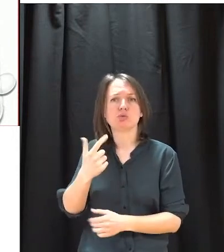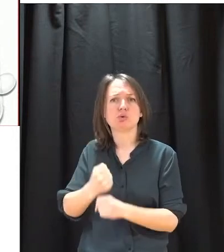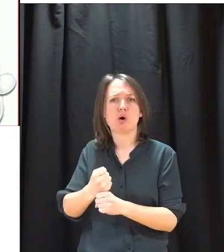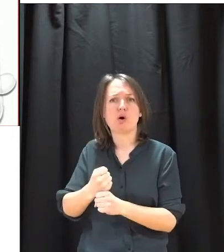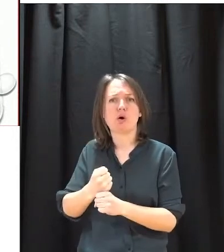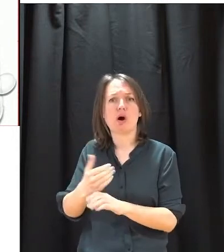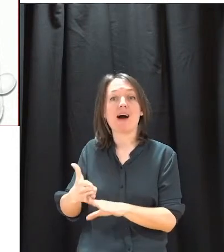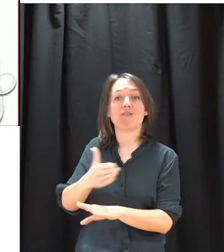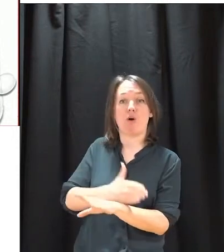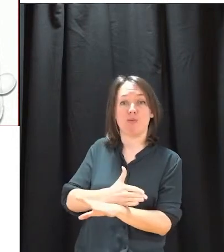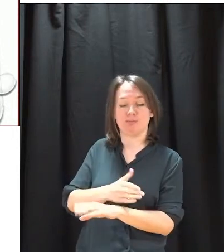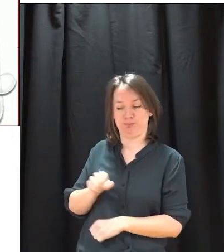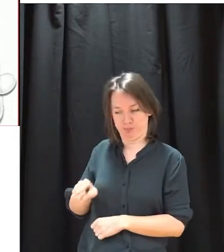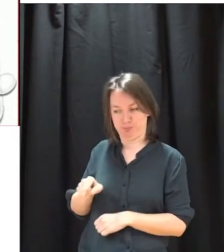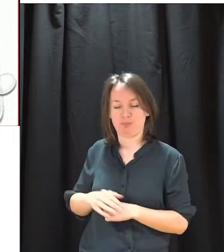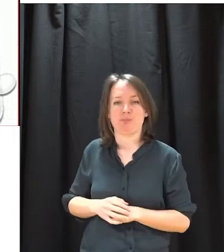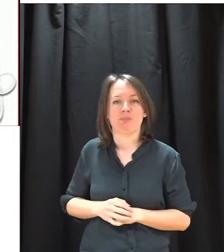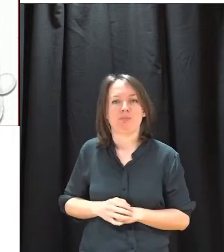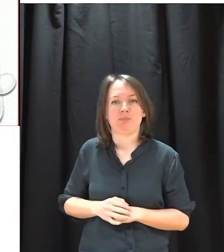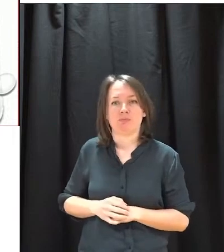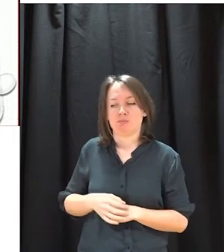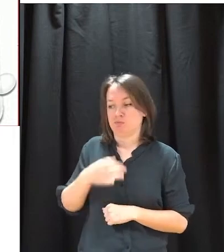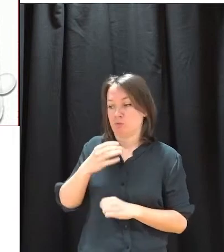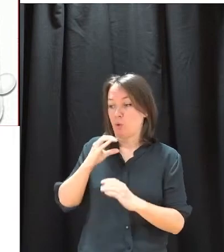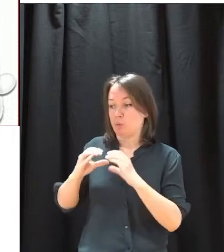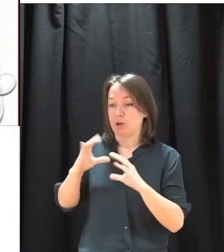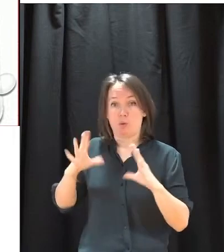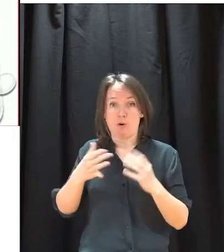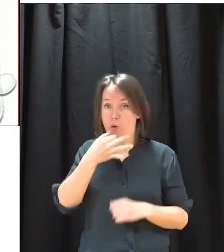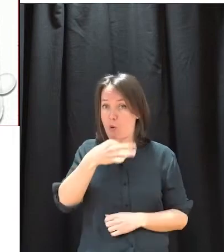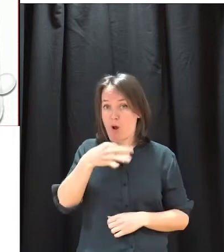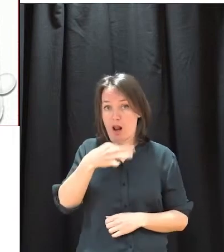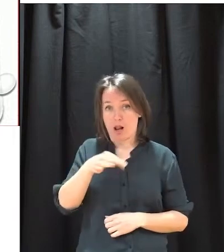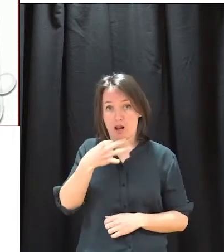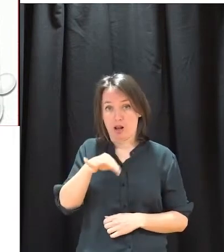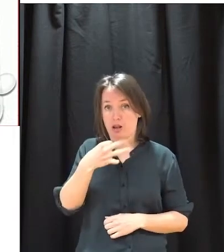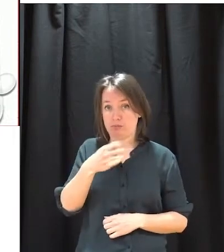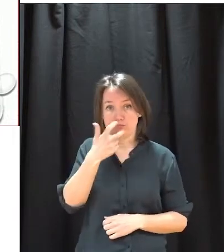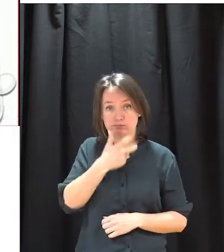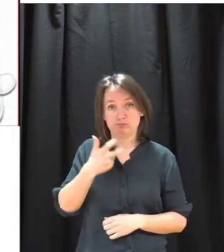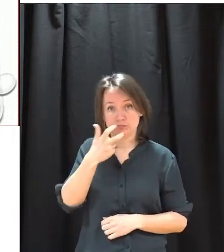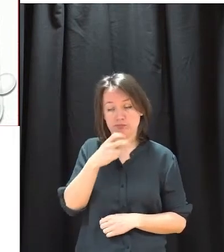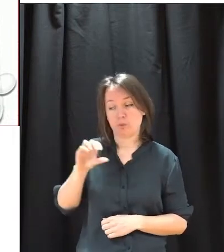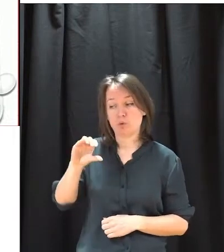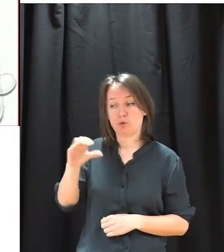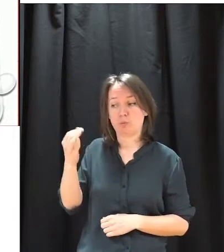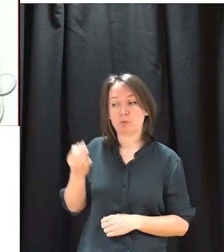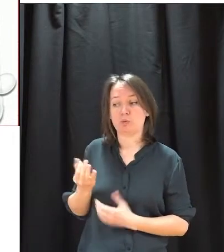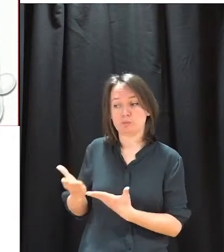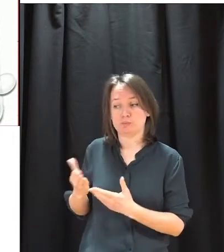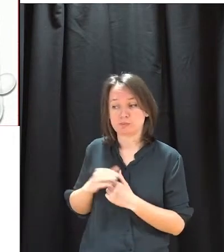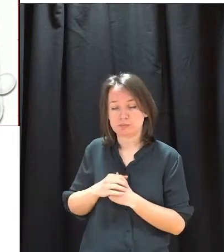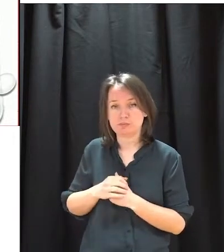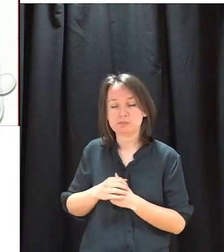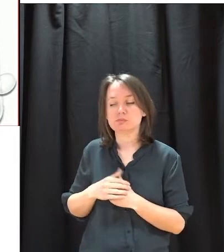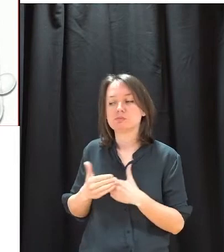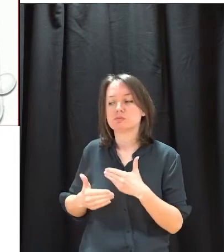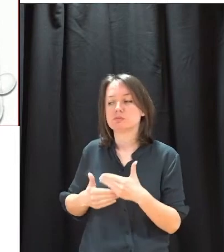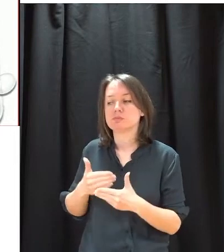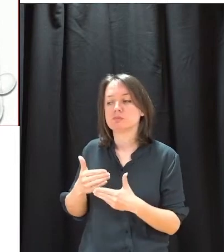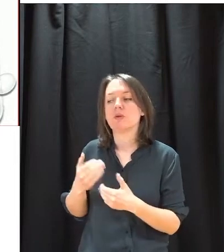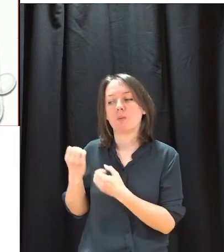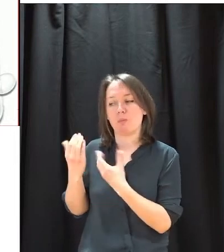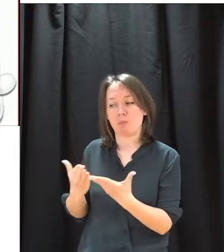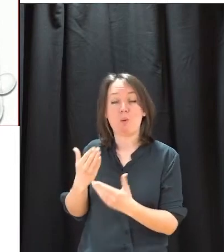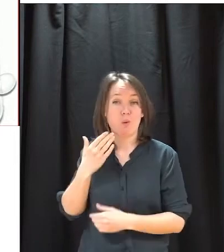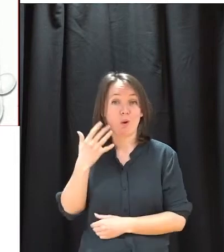avait un mode de communication, donc oral exclusivement. Et ensuite, on lui a proposé d'utiliser du code